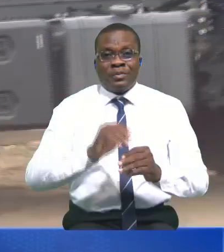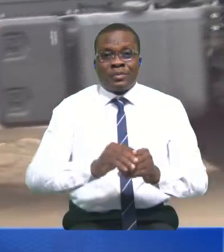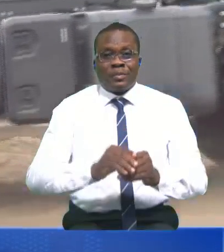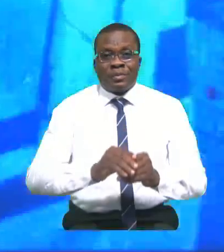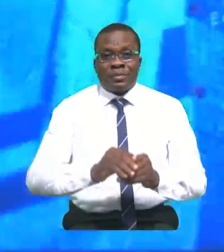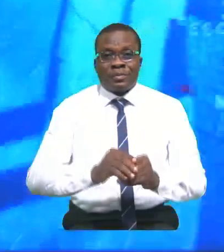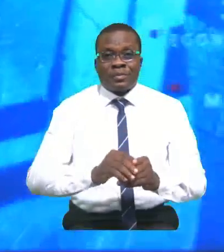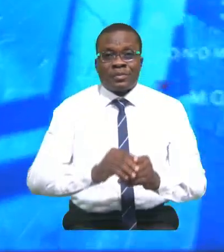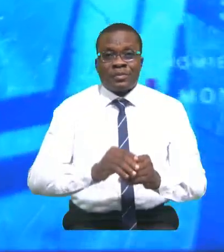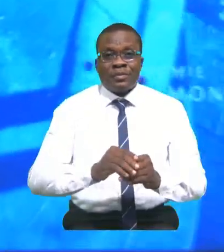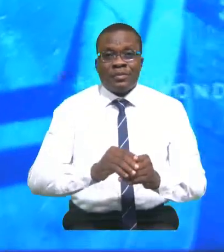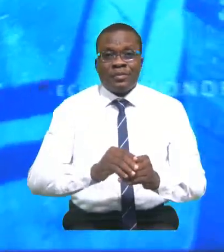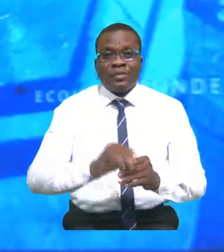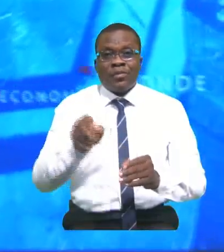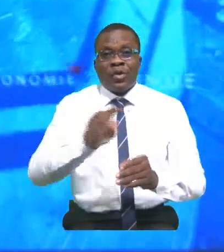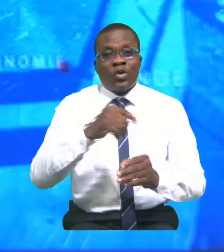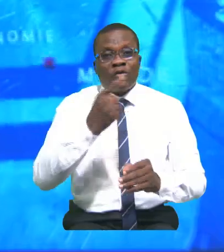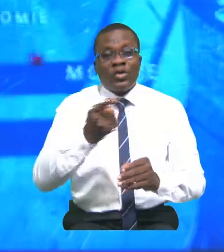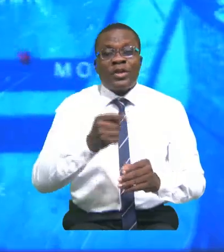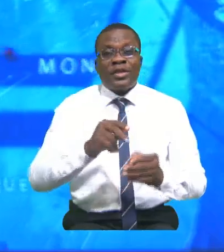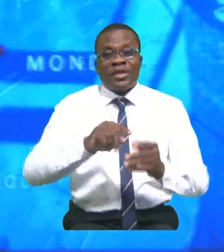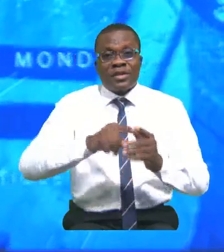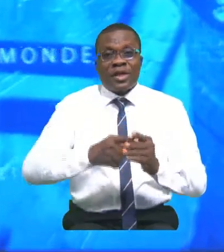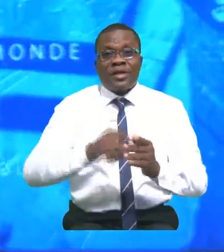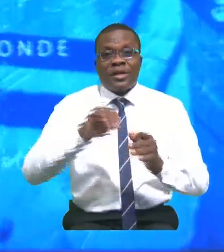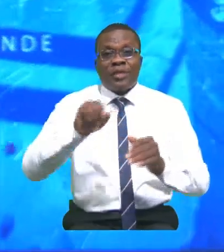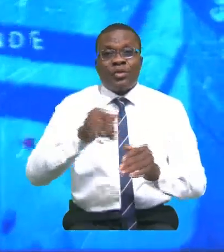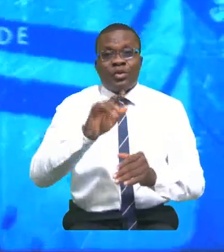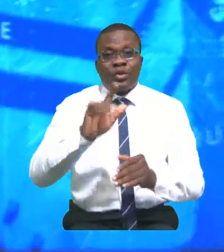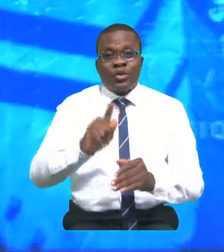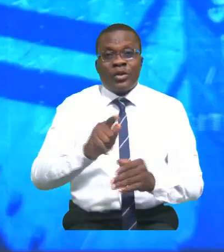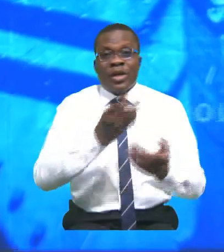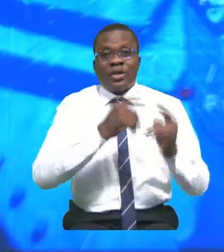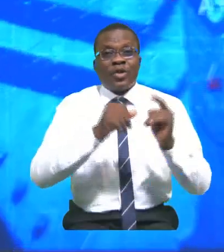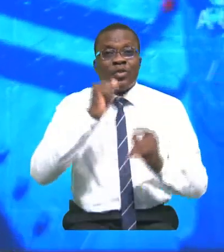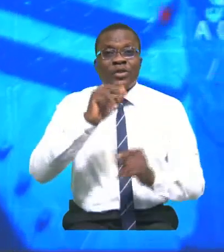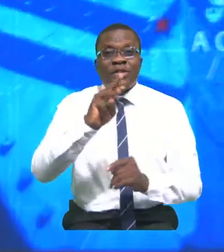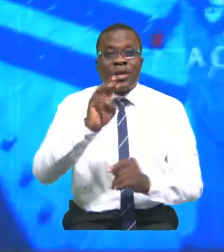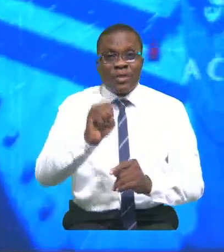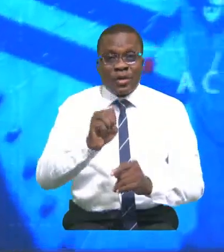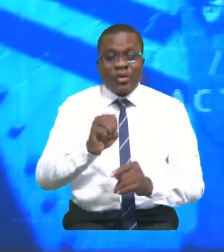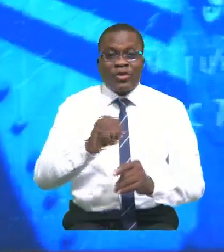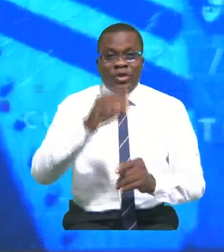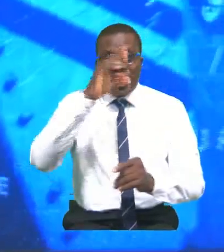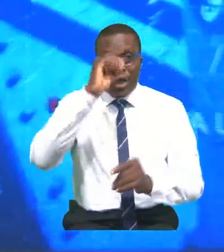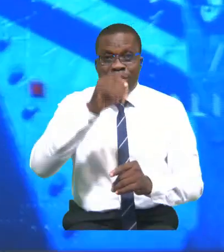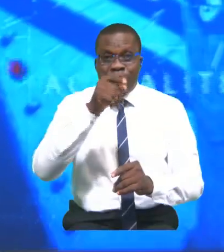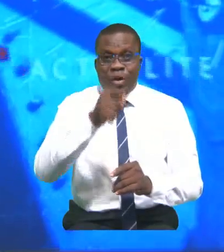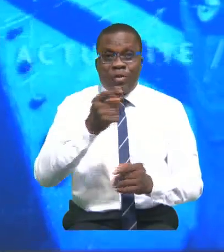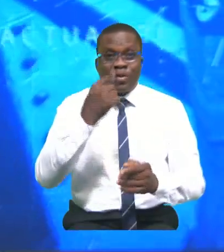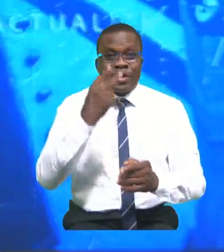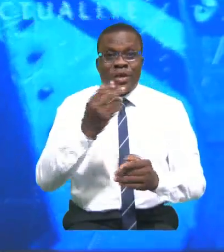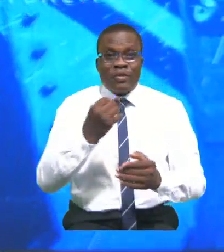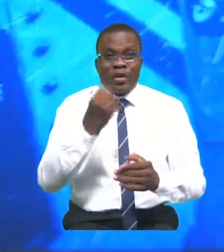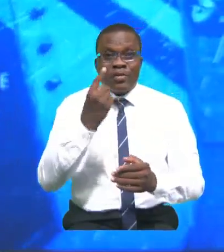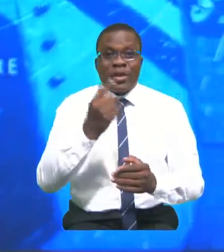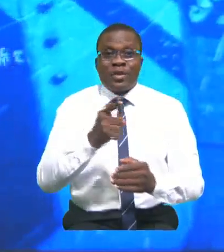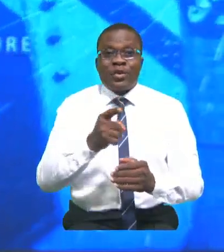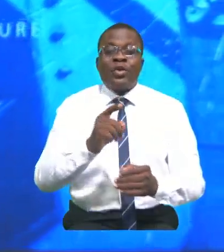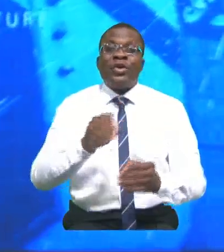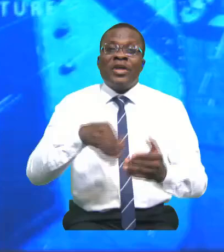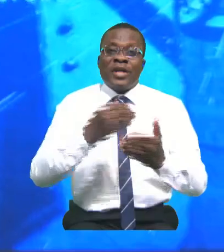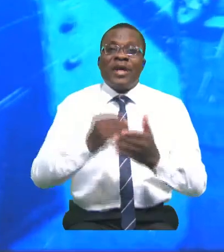lourd je vous le disais en début de journal depuis hier mercredi l'artiste chanteur congolais F poua est au